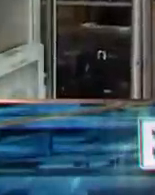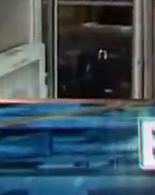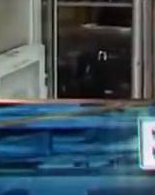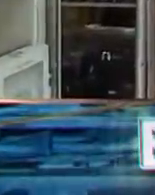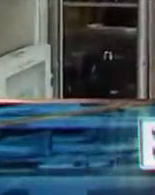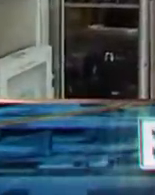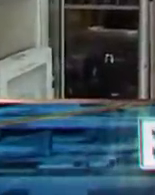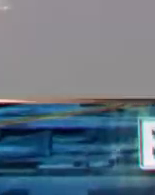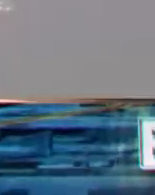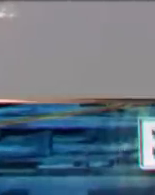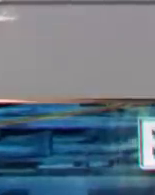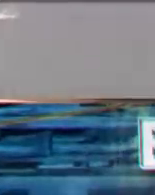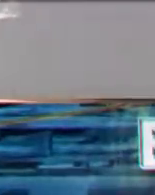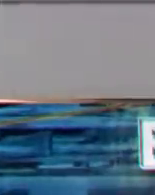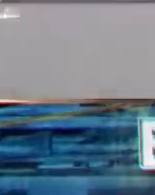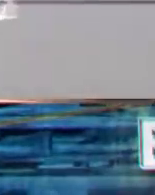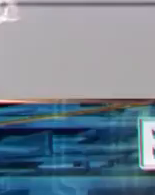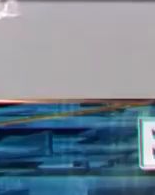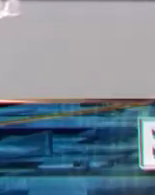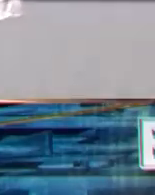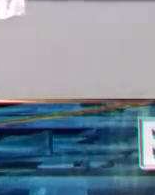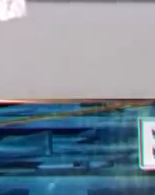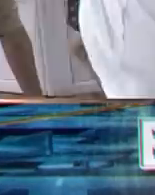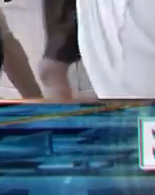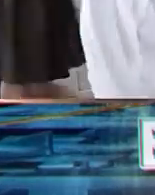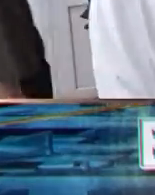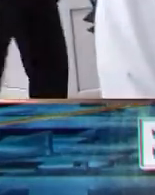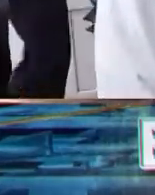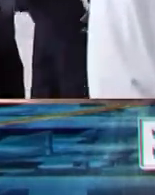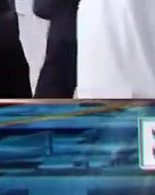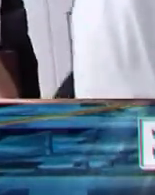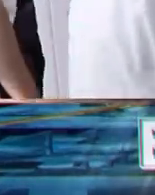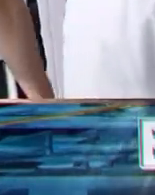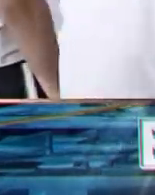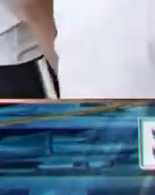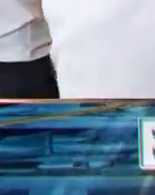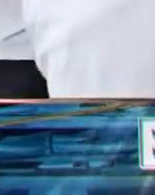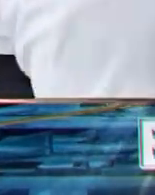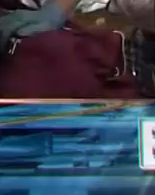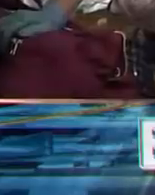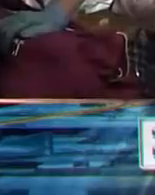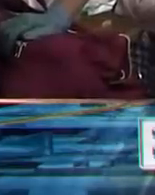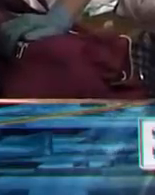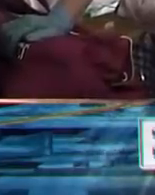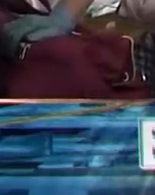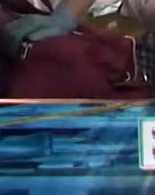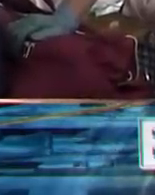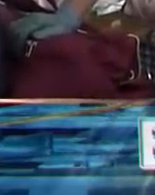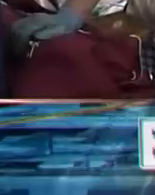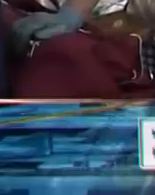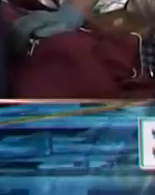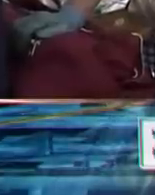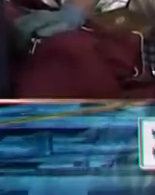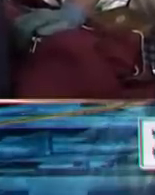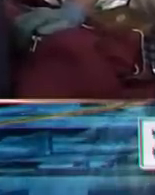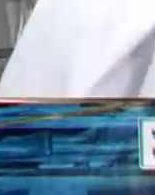Талдықорғандағы сауда орындары санитарлық талапқа сай емес. Қала әкімдігі мен ЦЕС жанынан құрылған мониторингтік топ 150-ге жуық нысанды